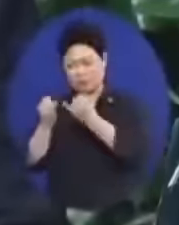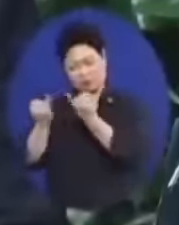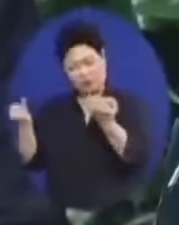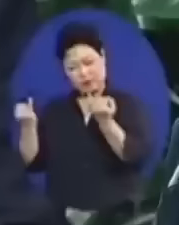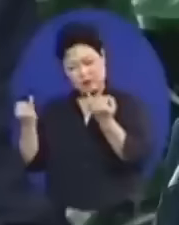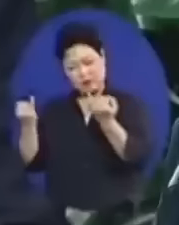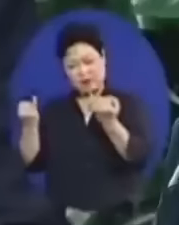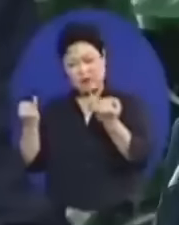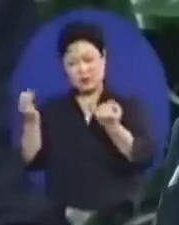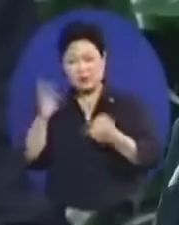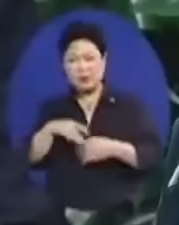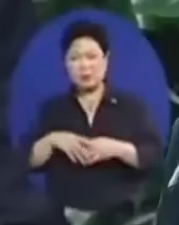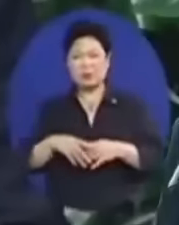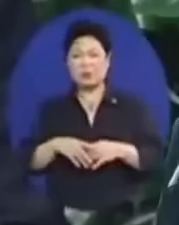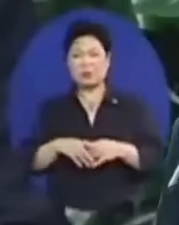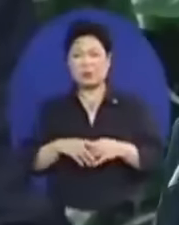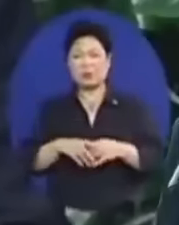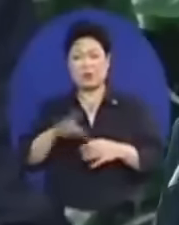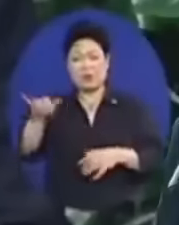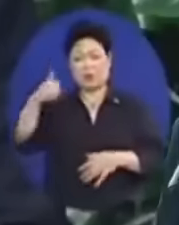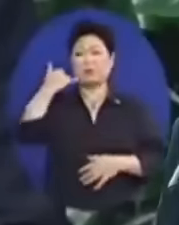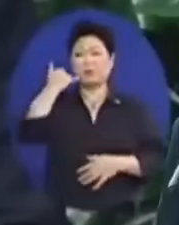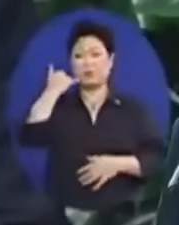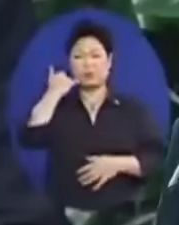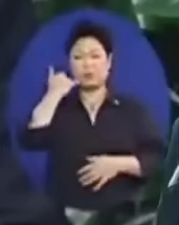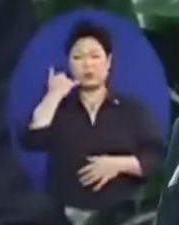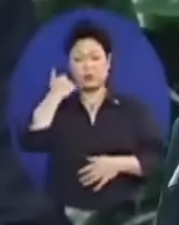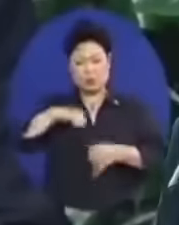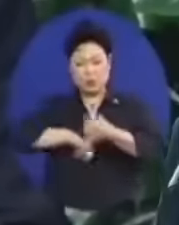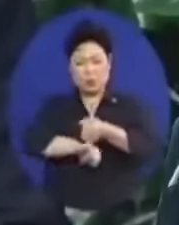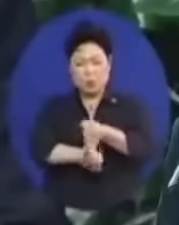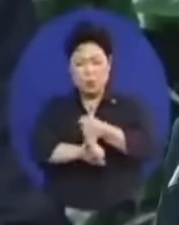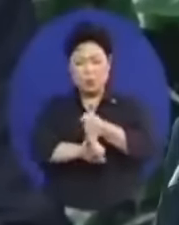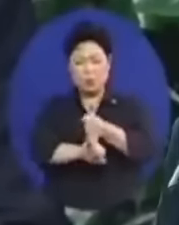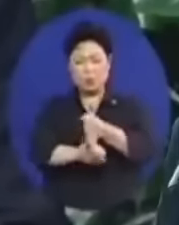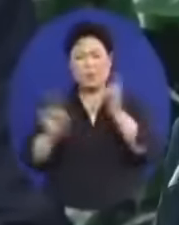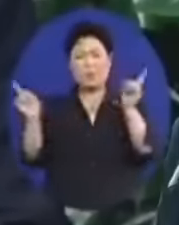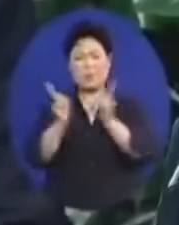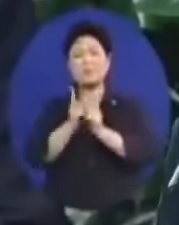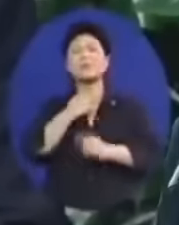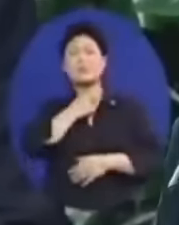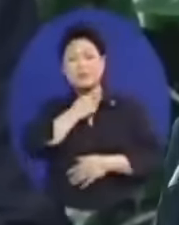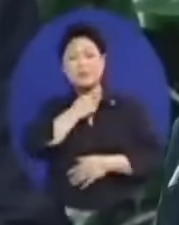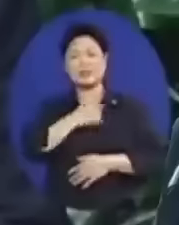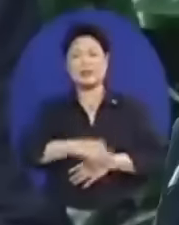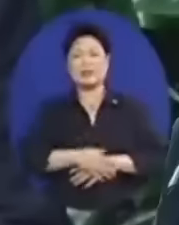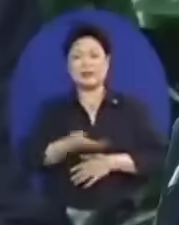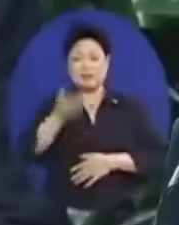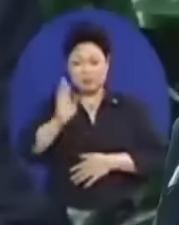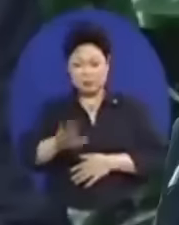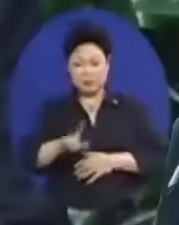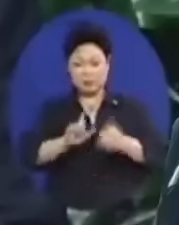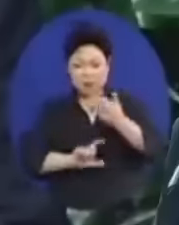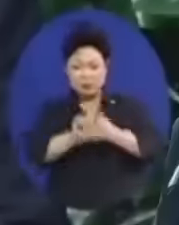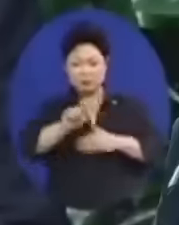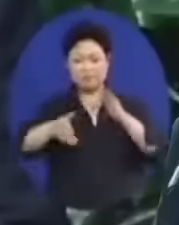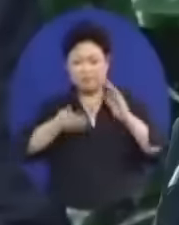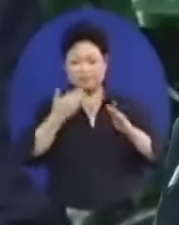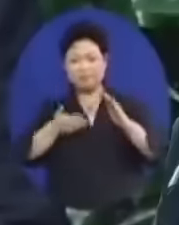여성이 연락을 해왔어요. 꼭 좀 만나달라고. 그래서 아침